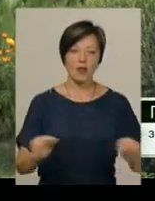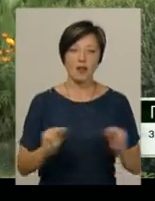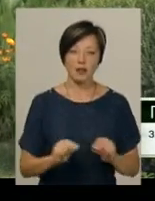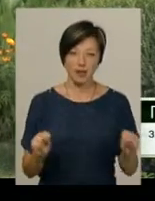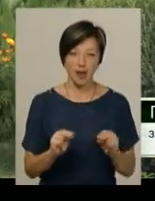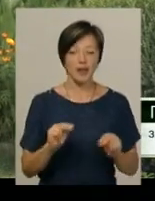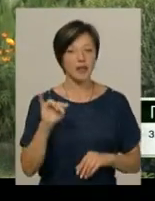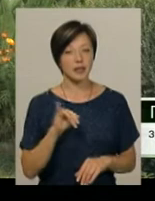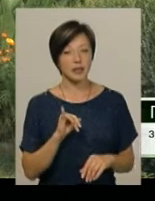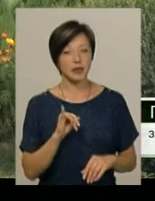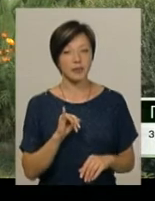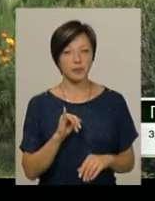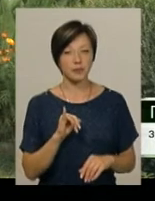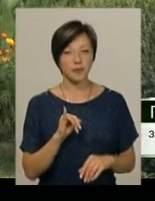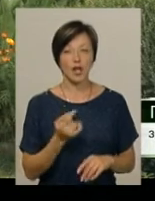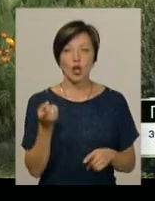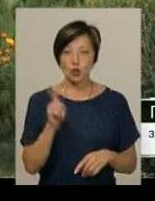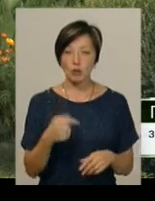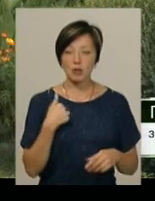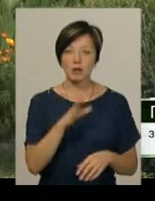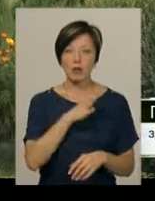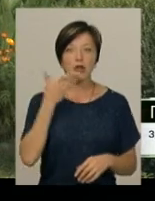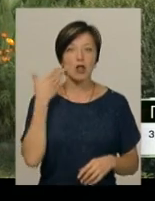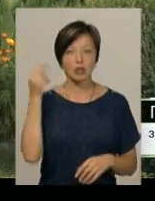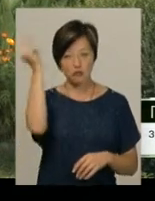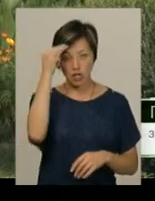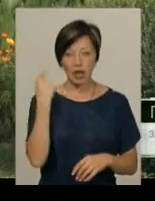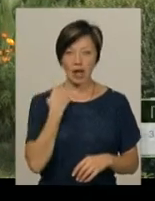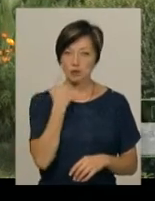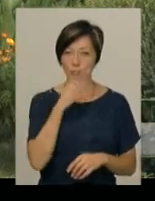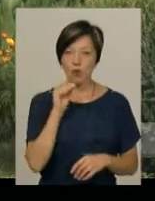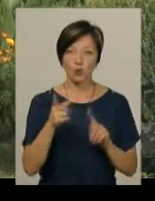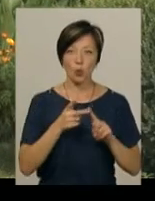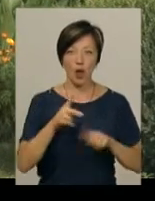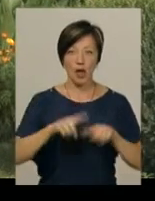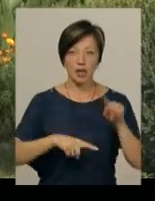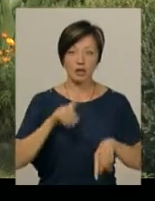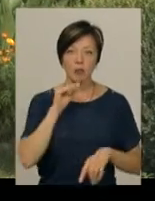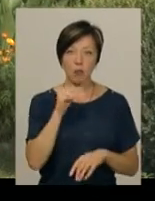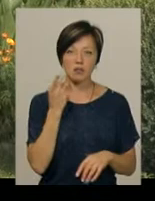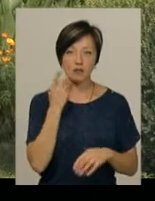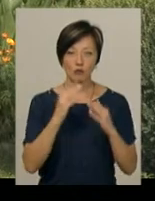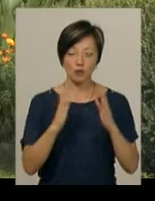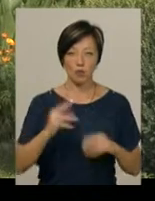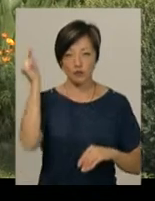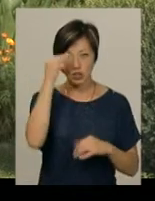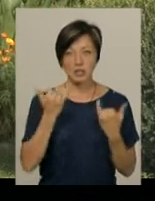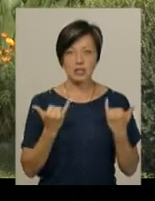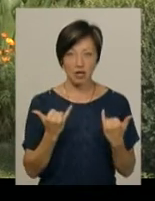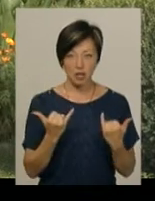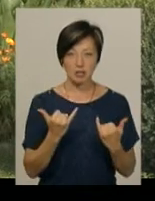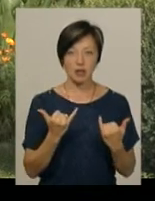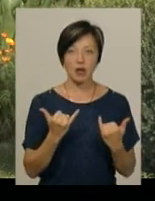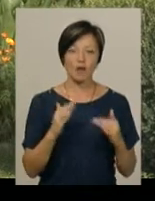викладає. І тому мені було легше вчити англійську мову. Це як друга рідна мова. Завжди вдома вчилася і зараз я іноді